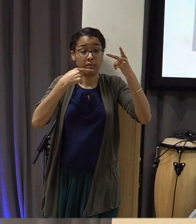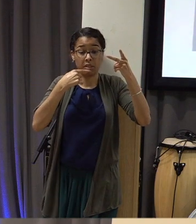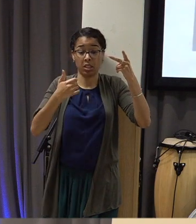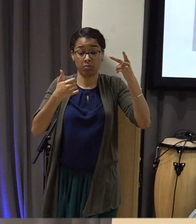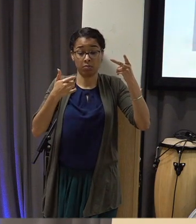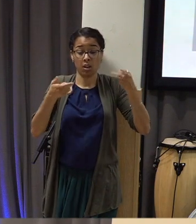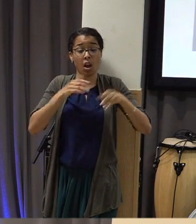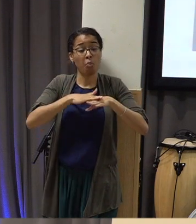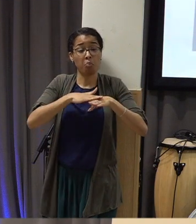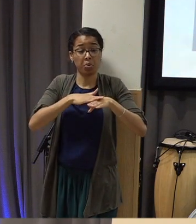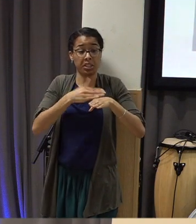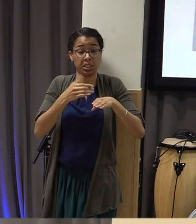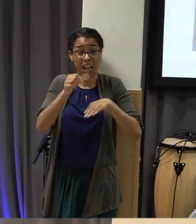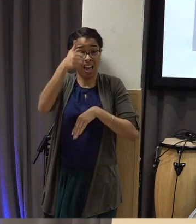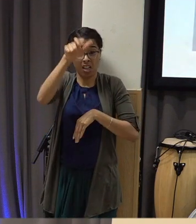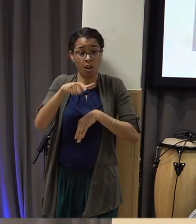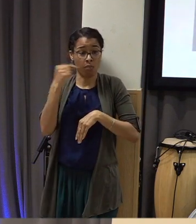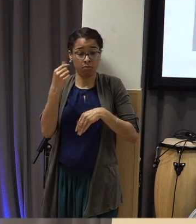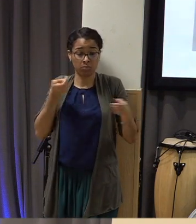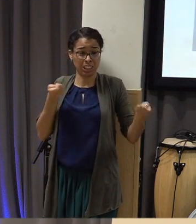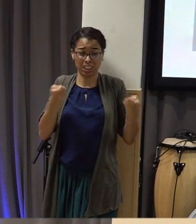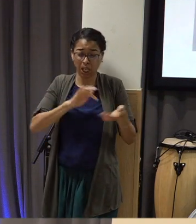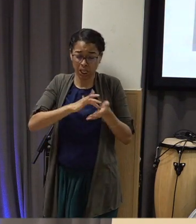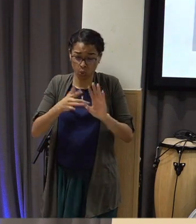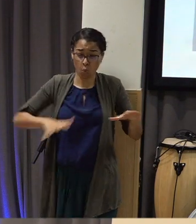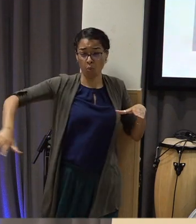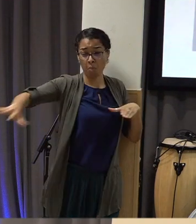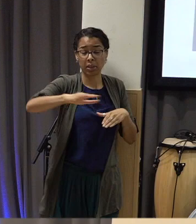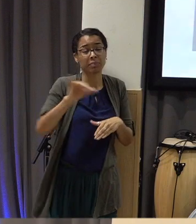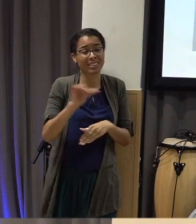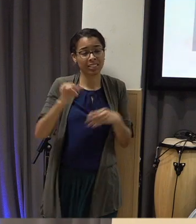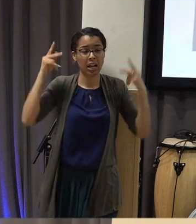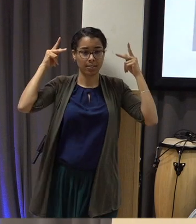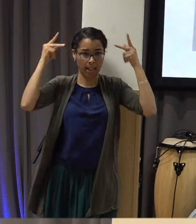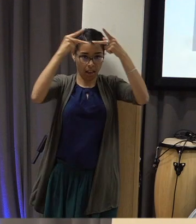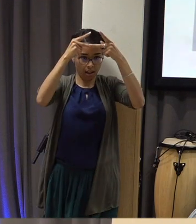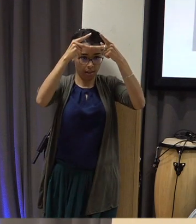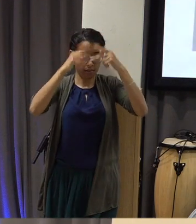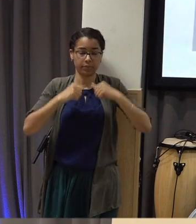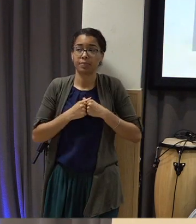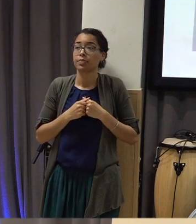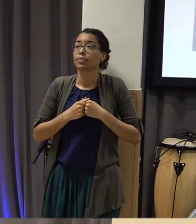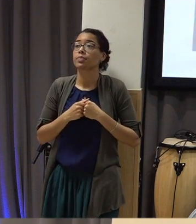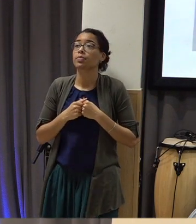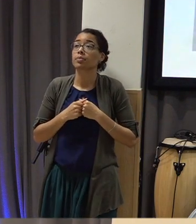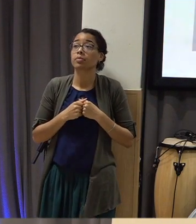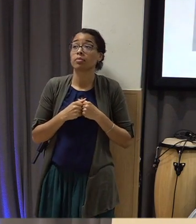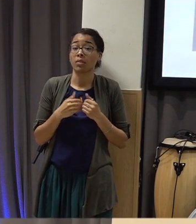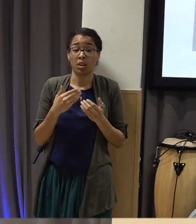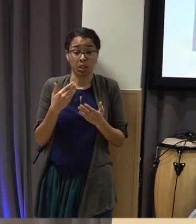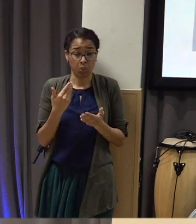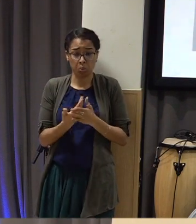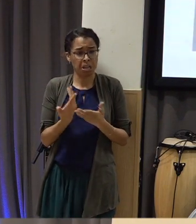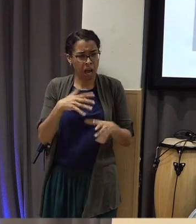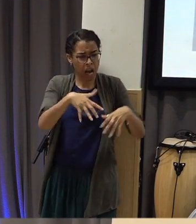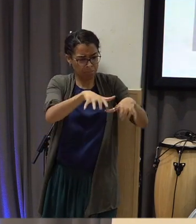politique était principalement détenu par un seul homme, César. L'empereur qui s'appuyait sur une